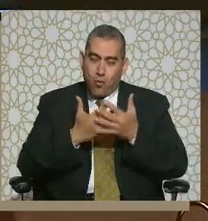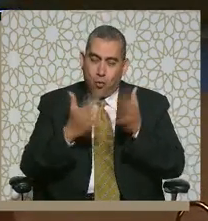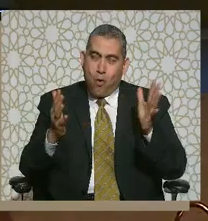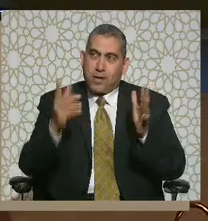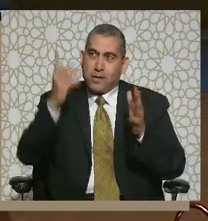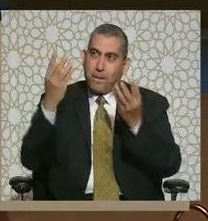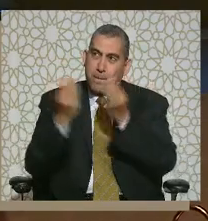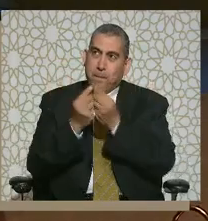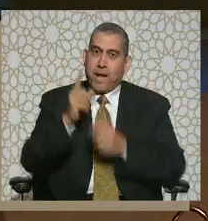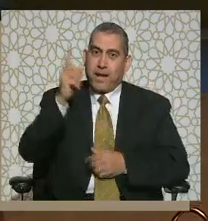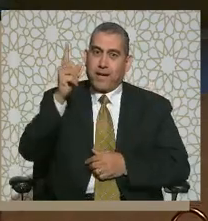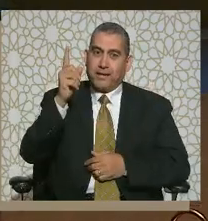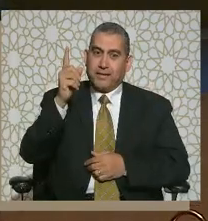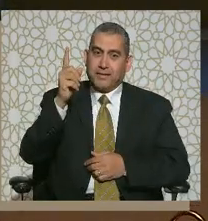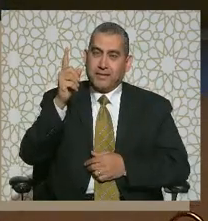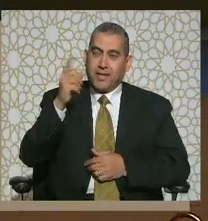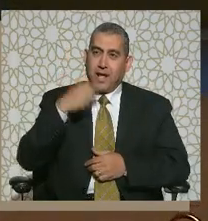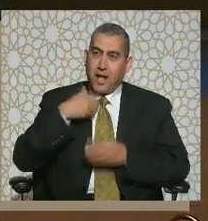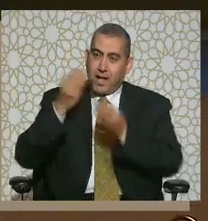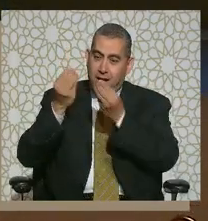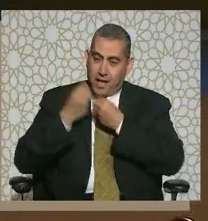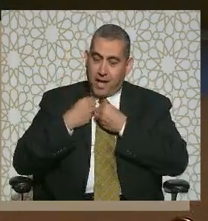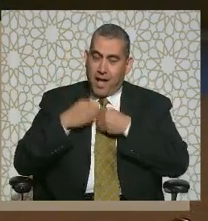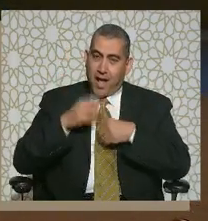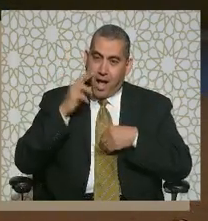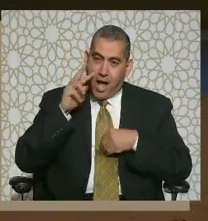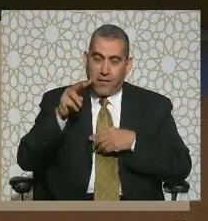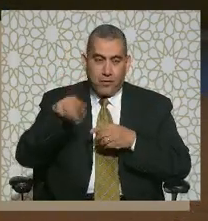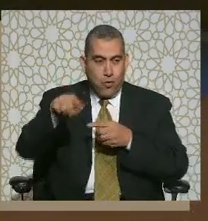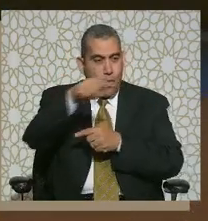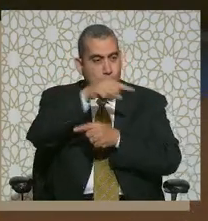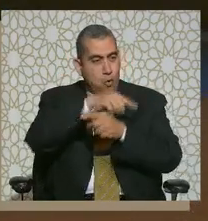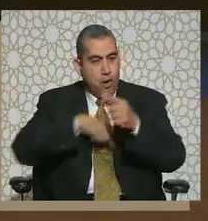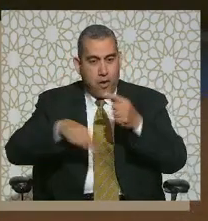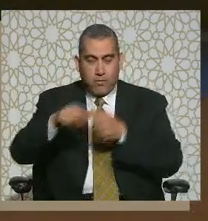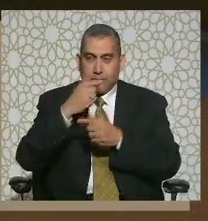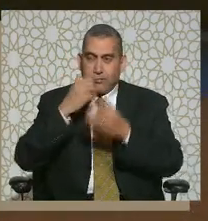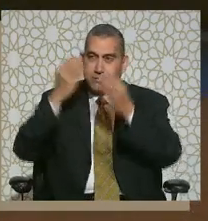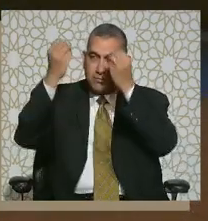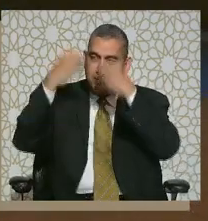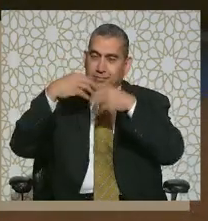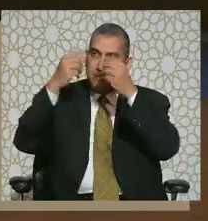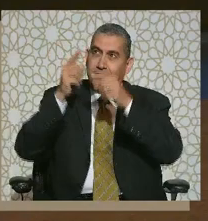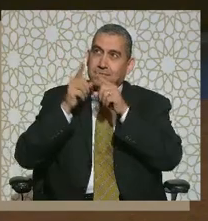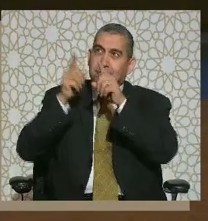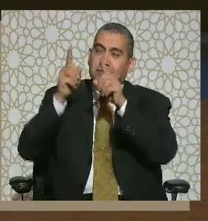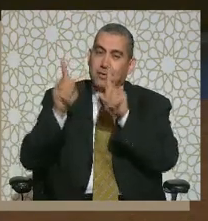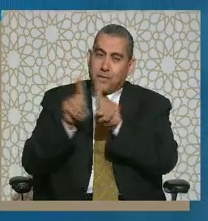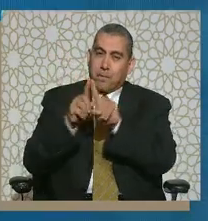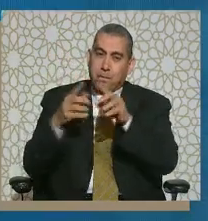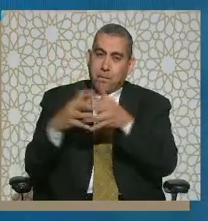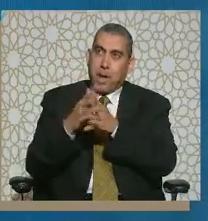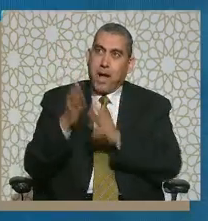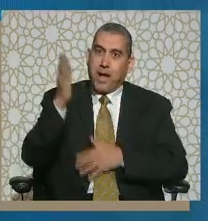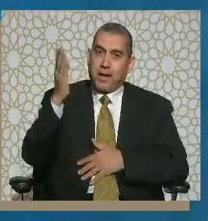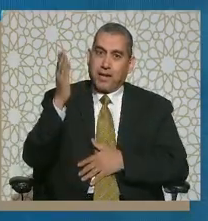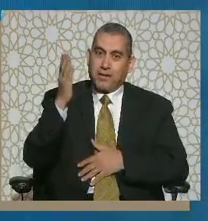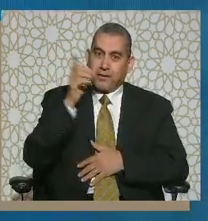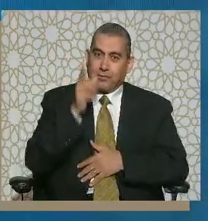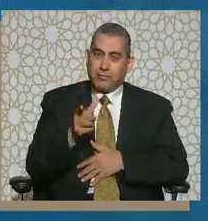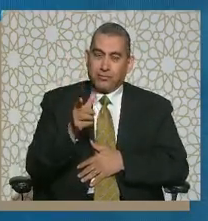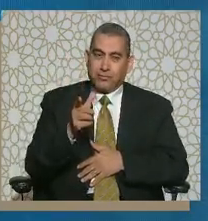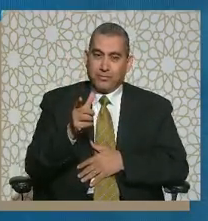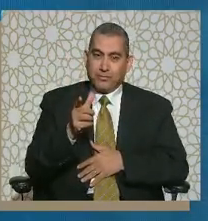معيتك، واجعلني أرى من حولي تجليا من تجليات أنسك،